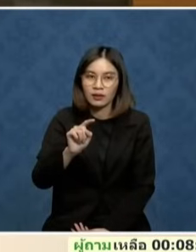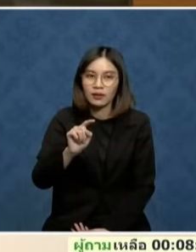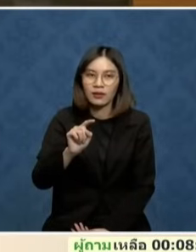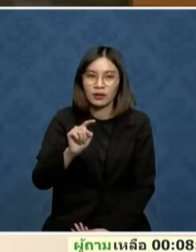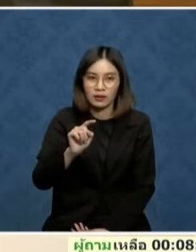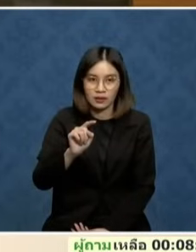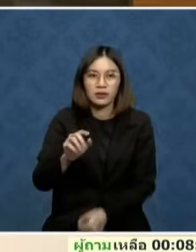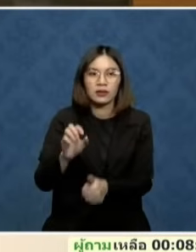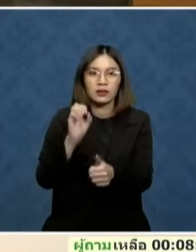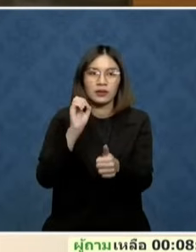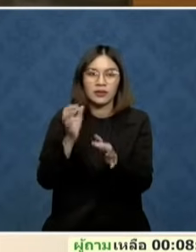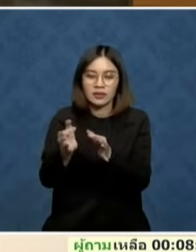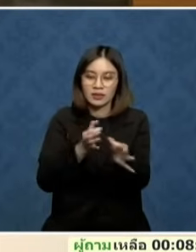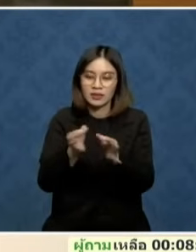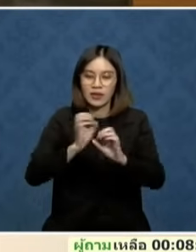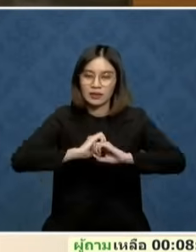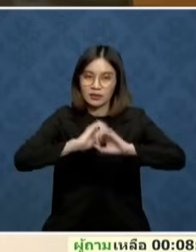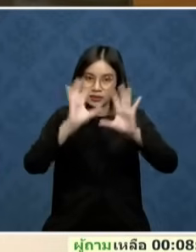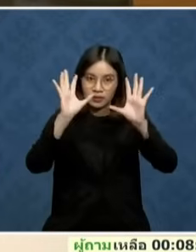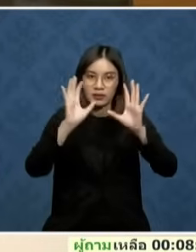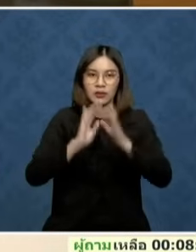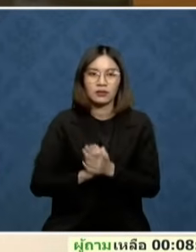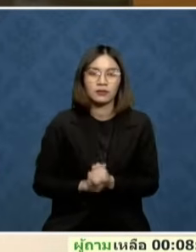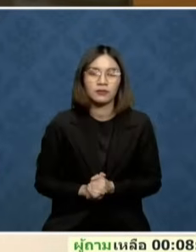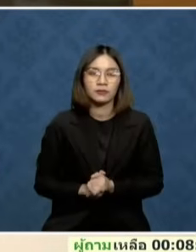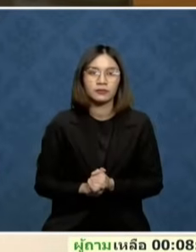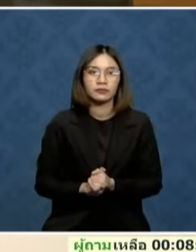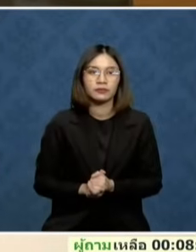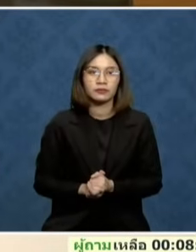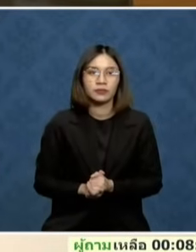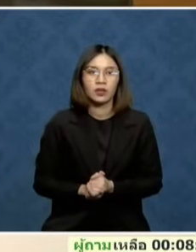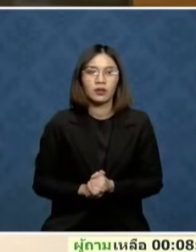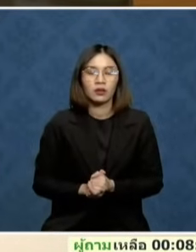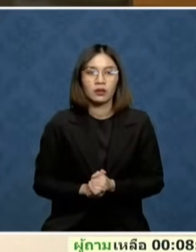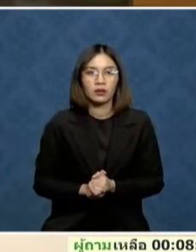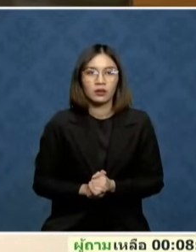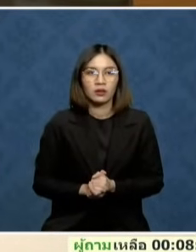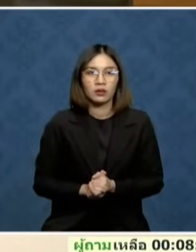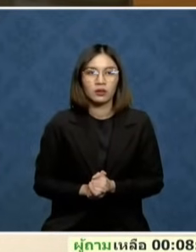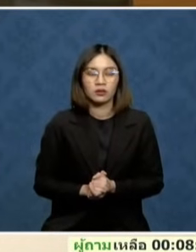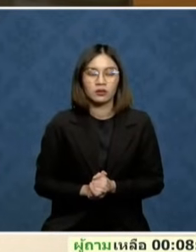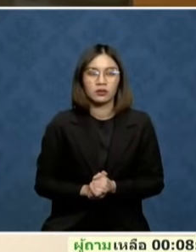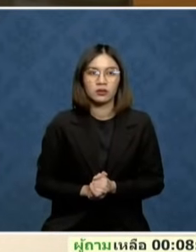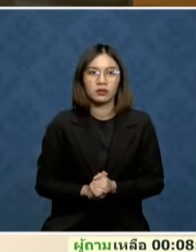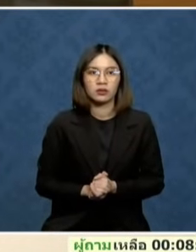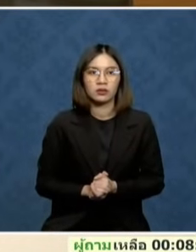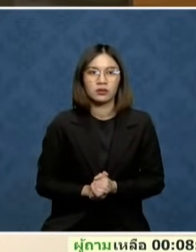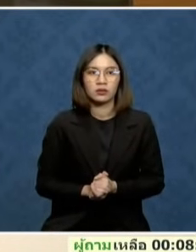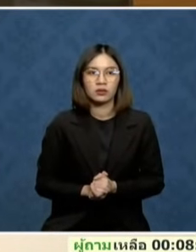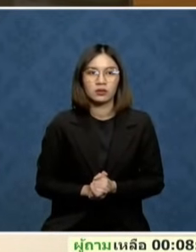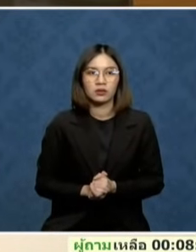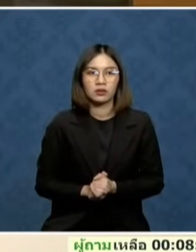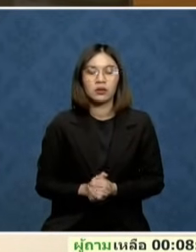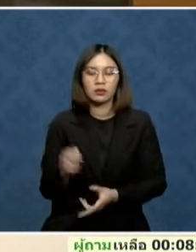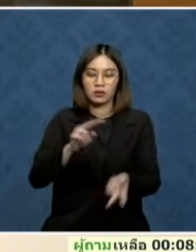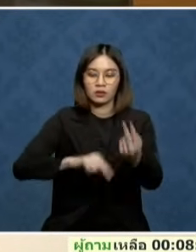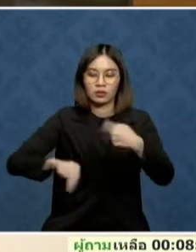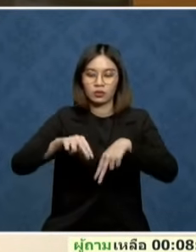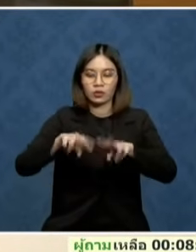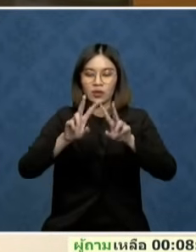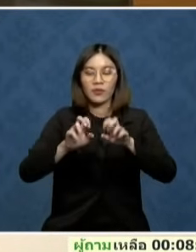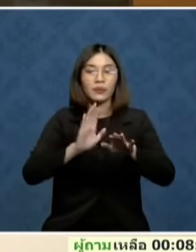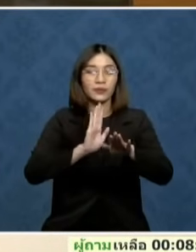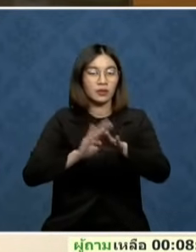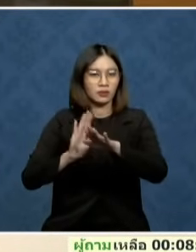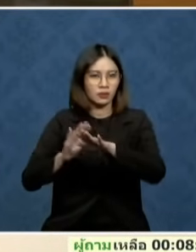ได้รับคำชี้แจงชัดเจนมากยิ่งขึ้นรวมทั้งจะมีการตรวจสอบและก็ตัก